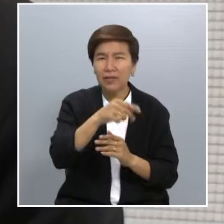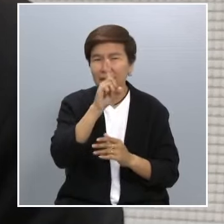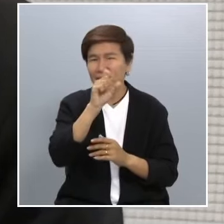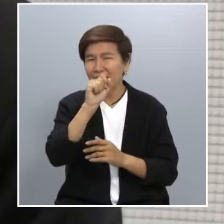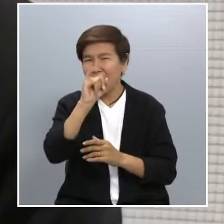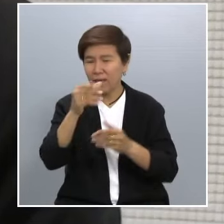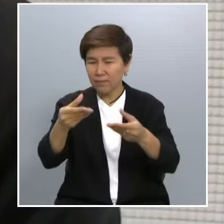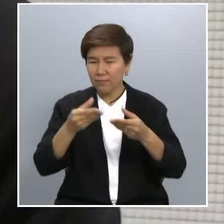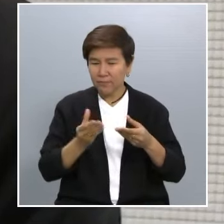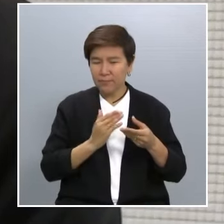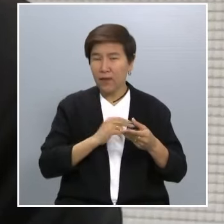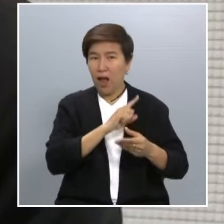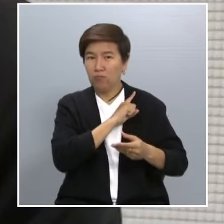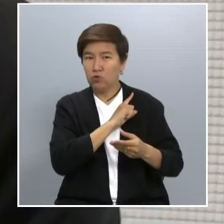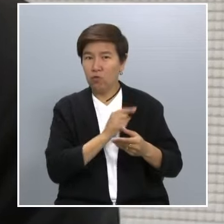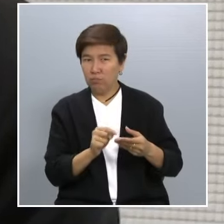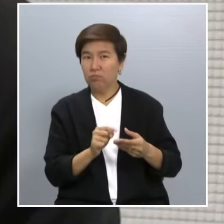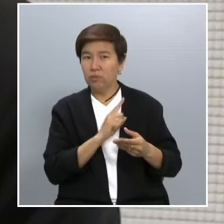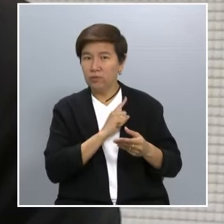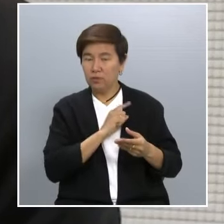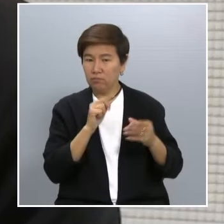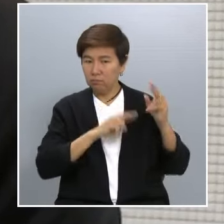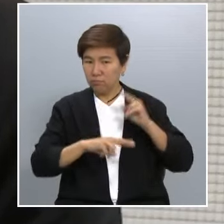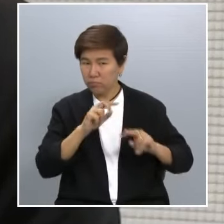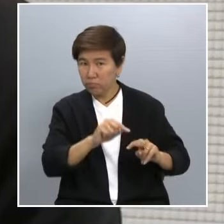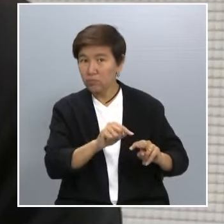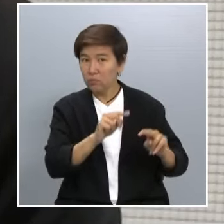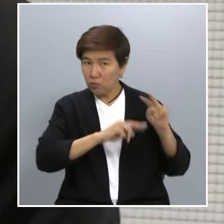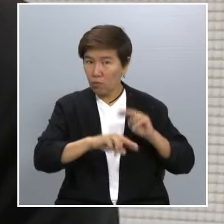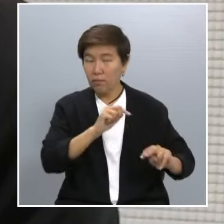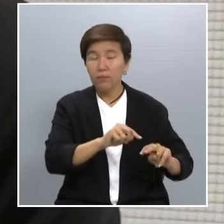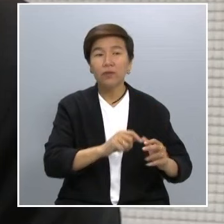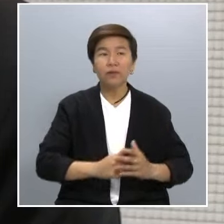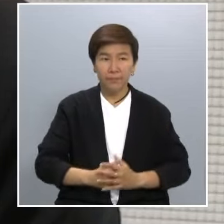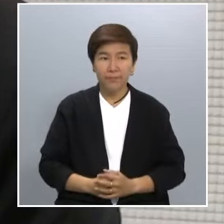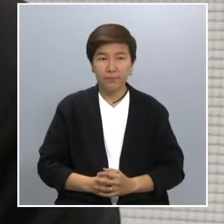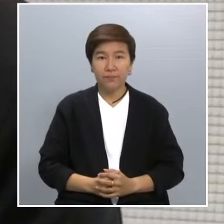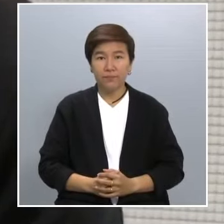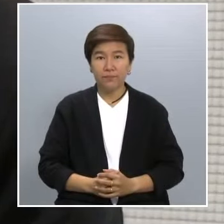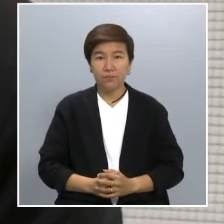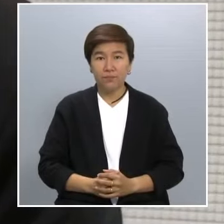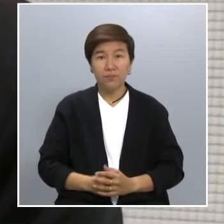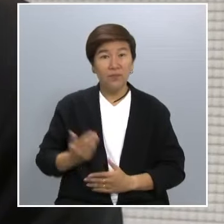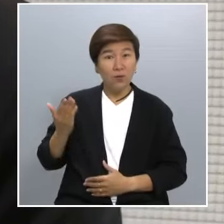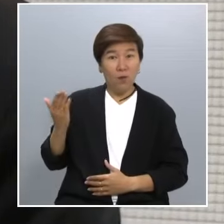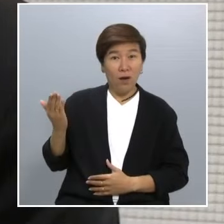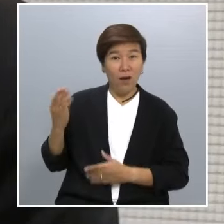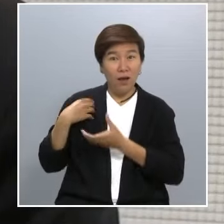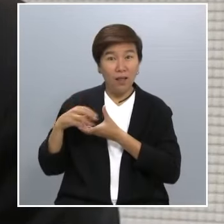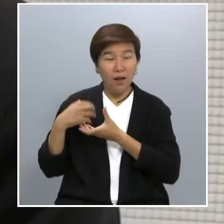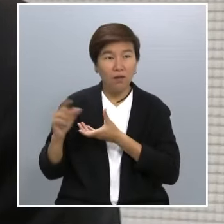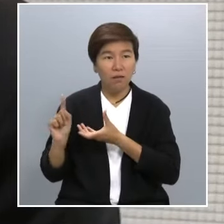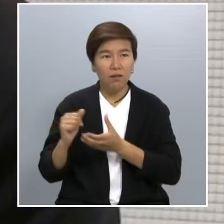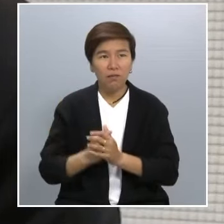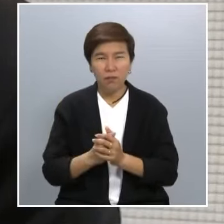างฝั่งของ DSI เองเนี่ยเข้ามารับผิดต้นนะฮะมารับผิดชอบในคดีนี้นะครับมาดูคดีนี้นะฮะจะส่งผลให้มีตำรวจที่ถูกดำเนินคดีเพิ่ม